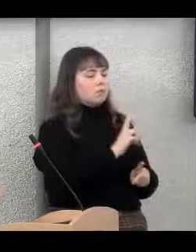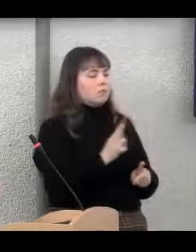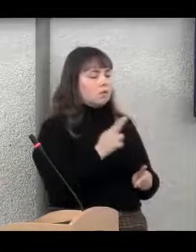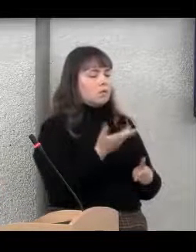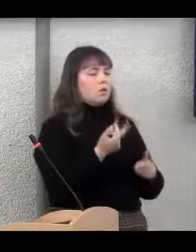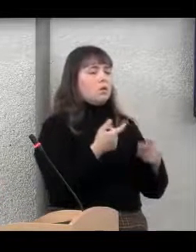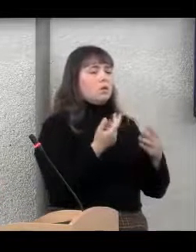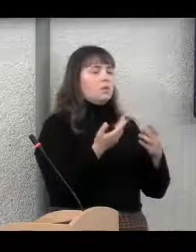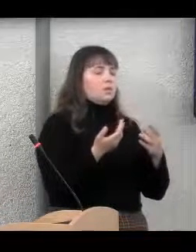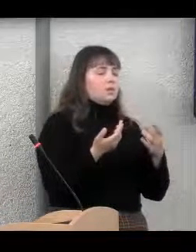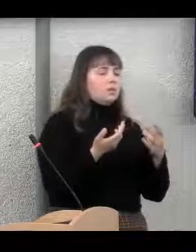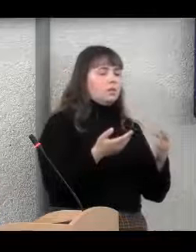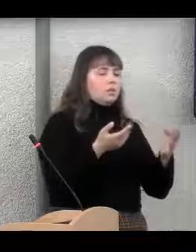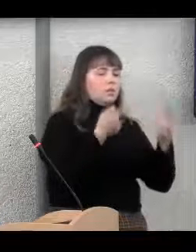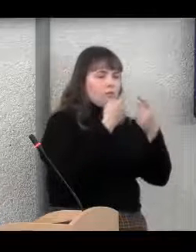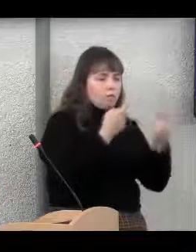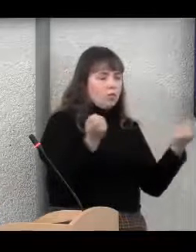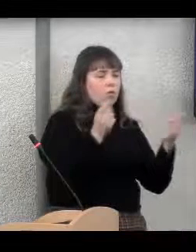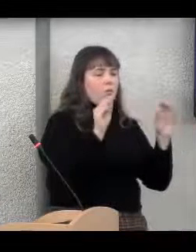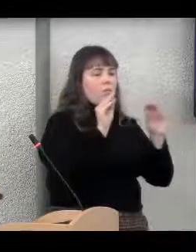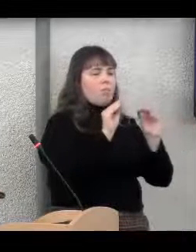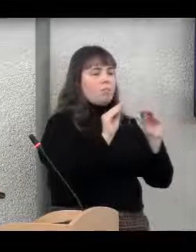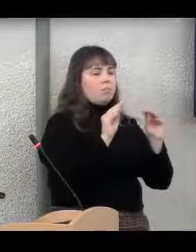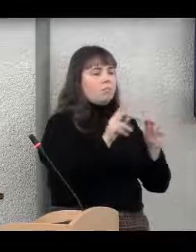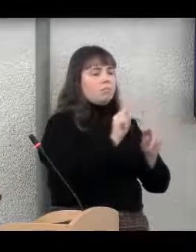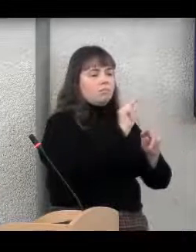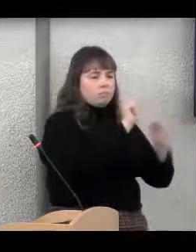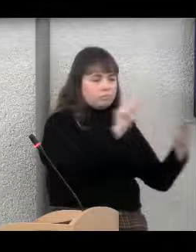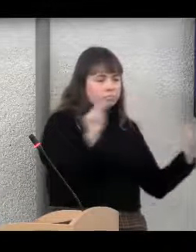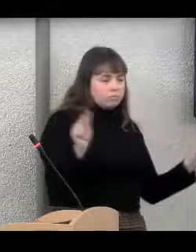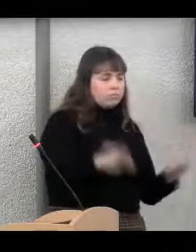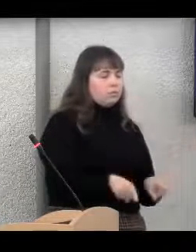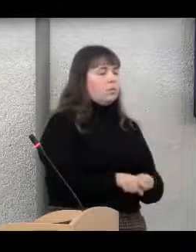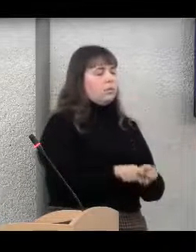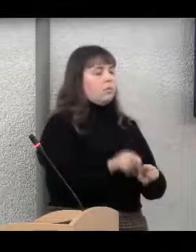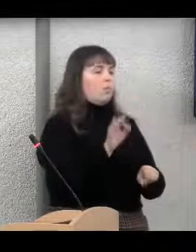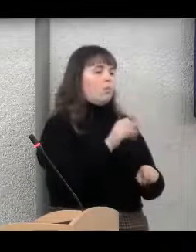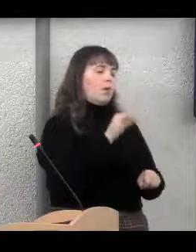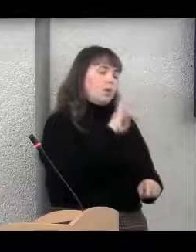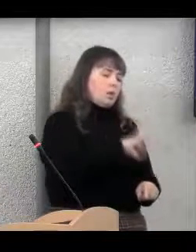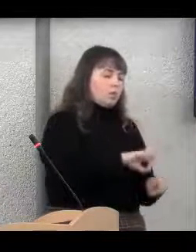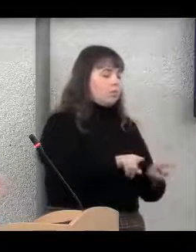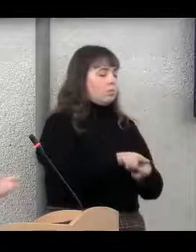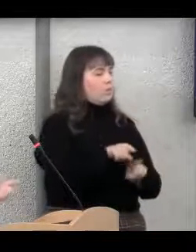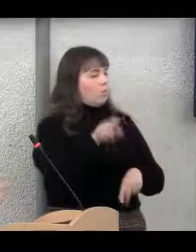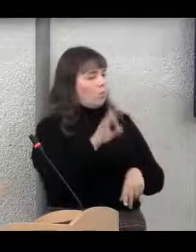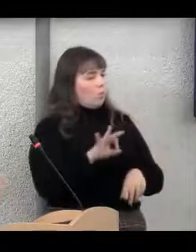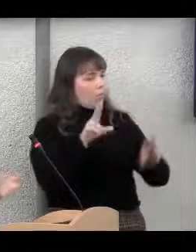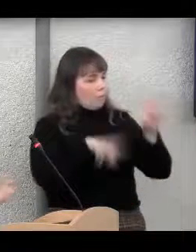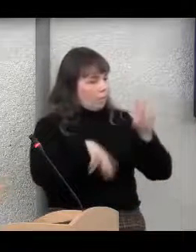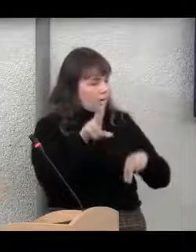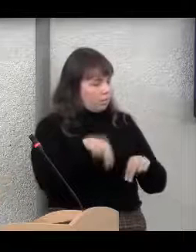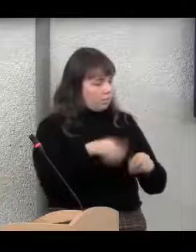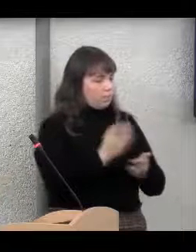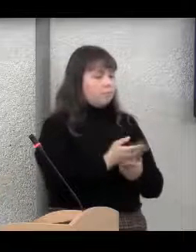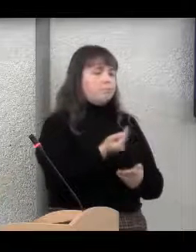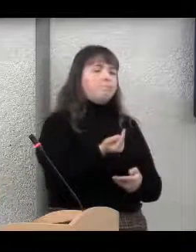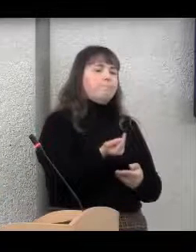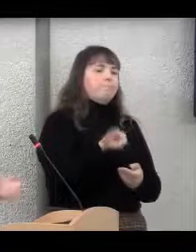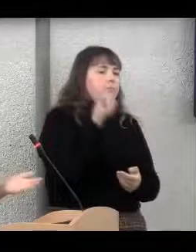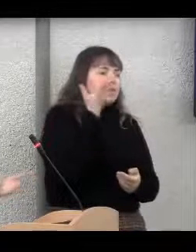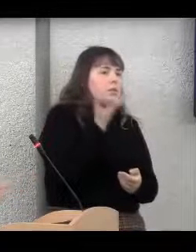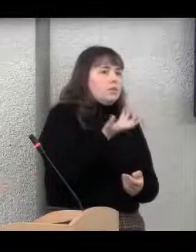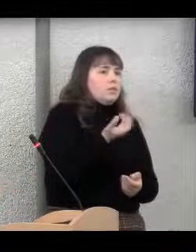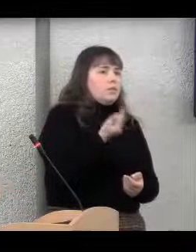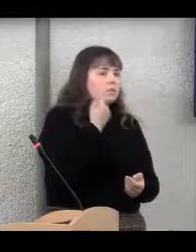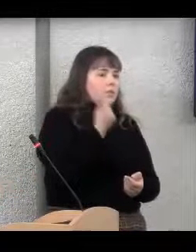ne tik apie naudas, kurios gali būti kartais ir akivaizdžios, bet taip pat ir apie rizikas, kurias yra daug sunkiau identifikuoti, suprasti ir